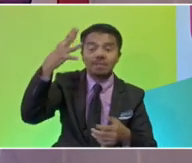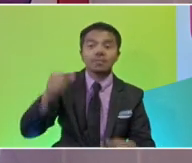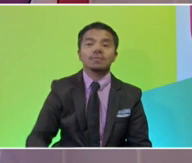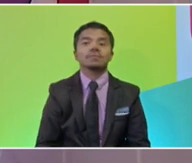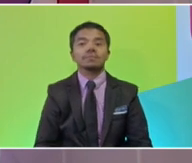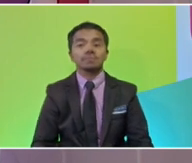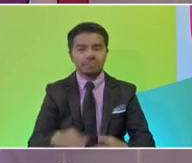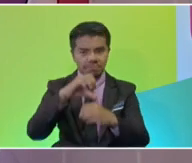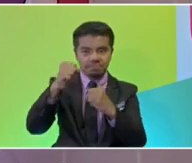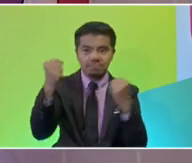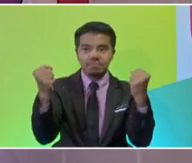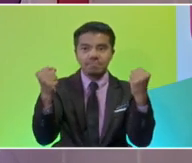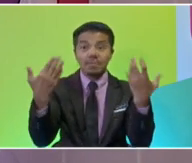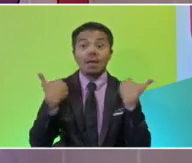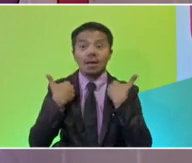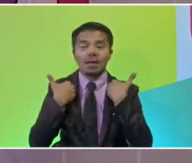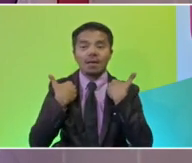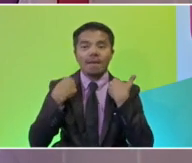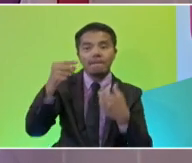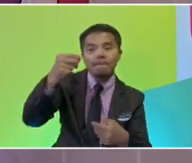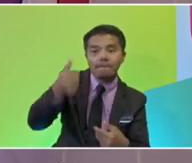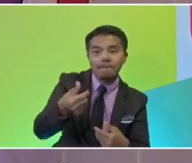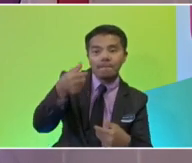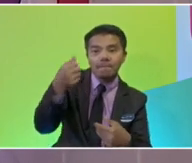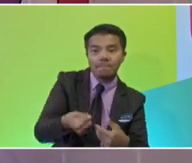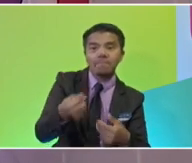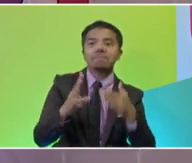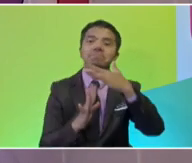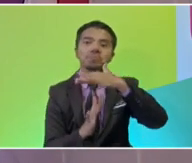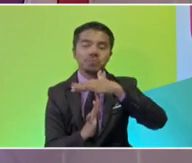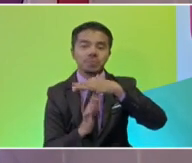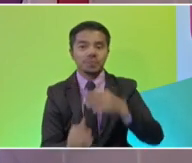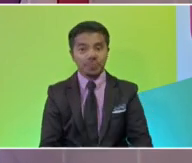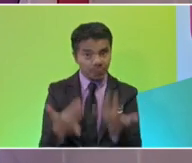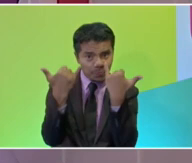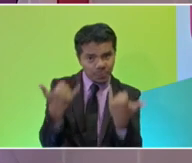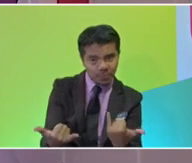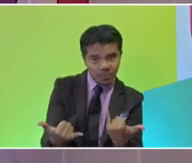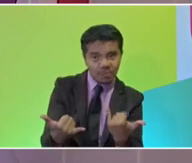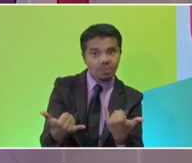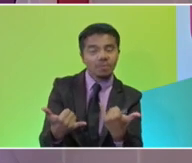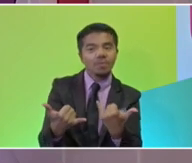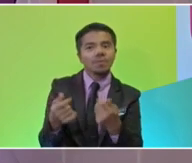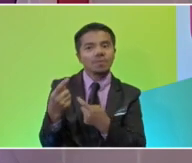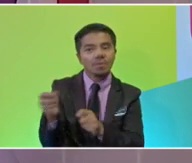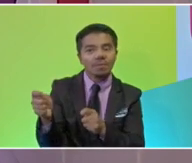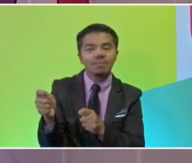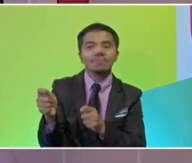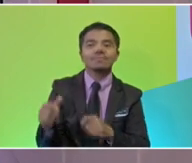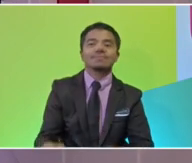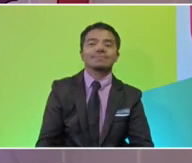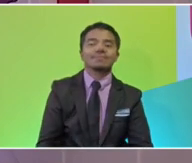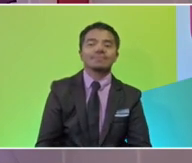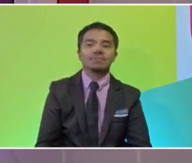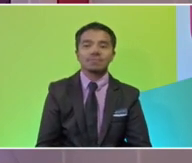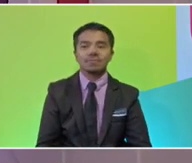ada pemetik api Nah Sekarang hidupkan lihat Oke segini keadaan dalam